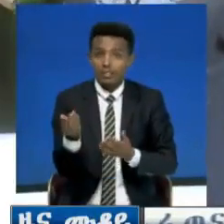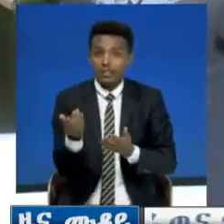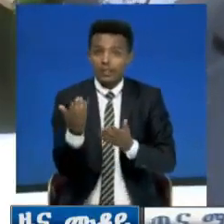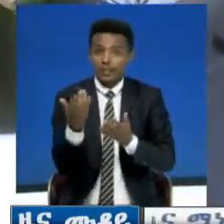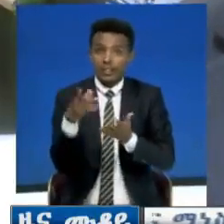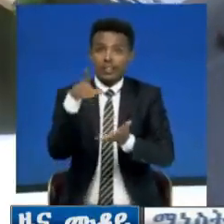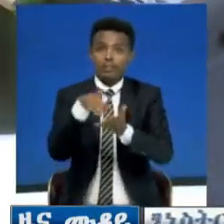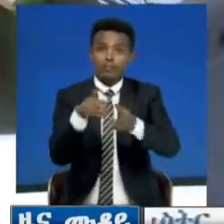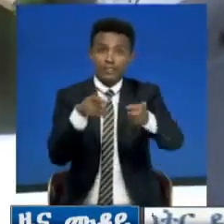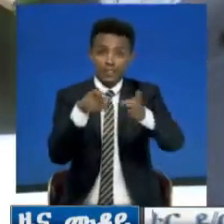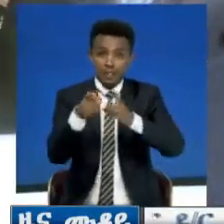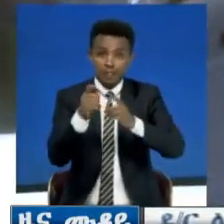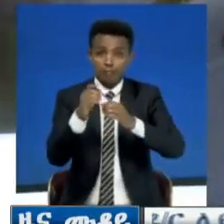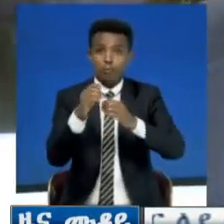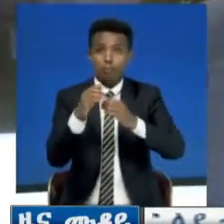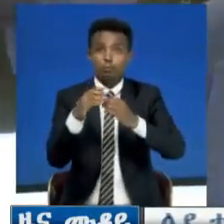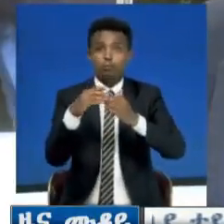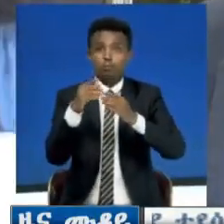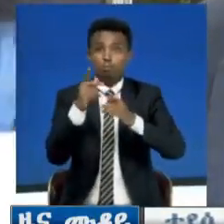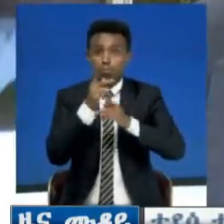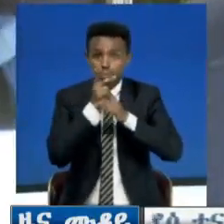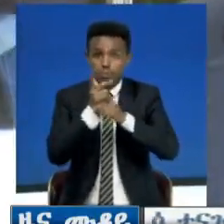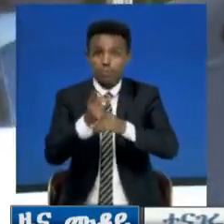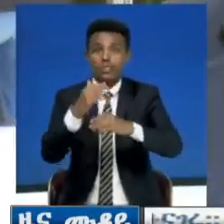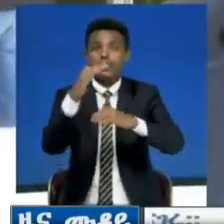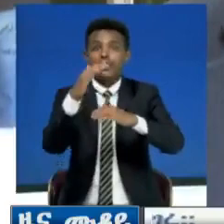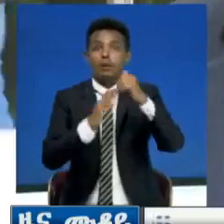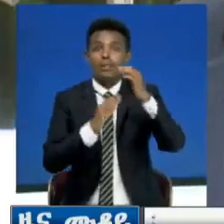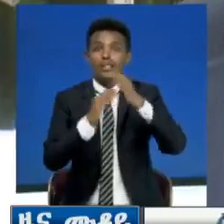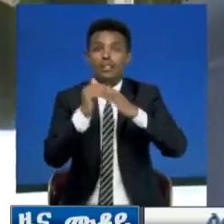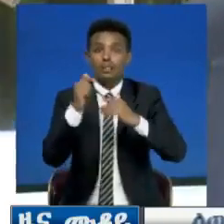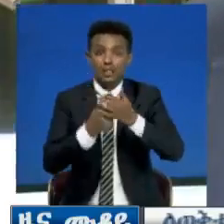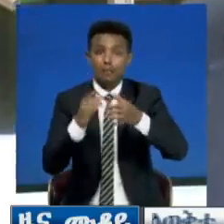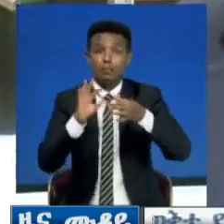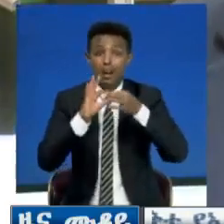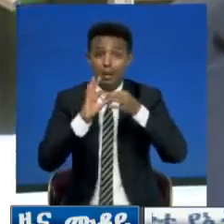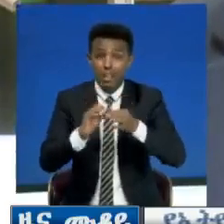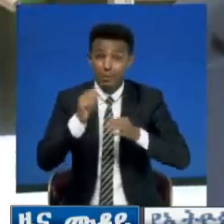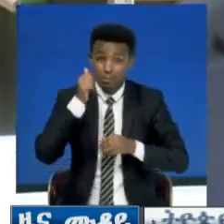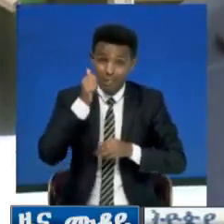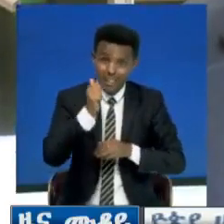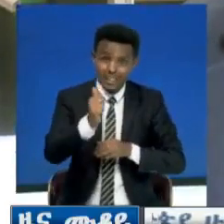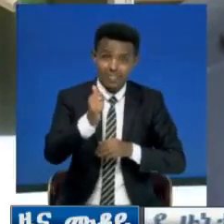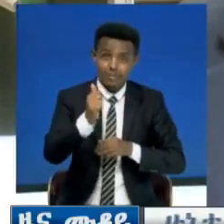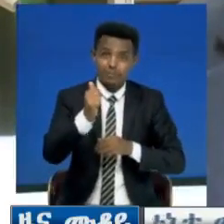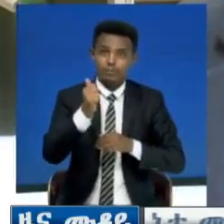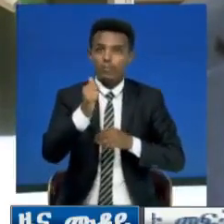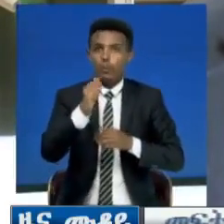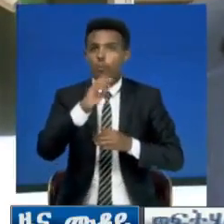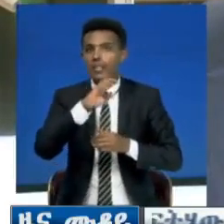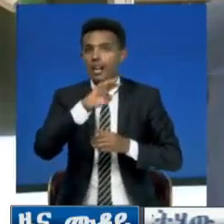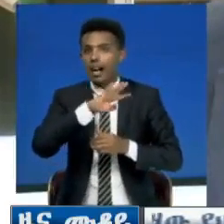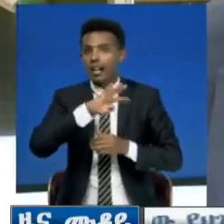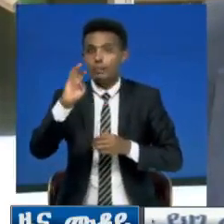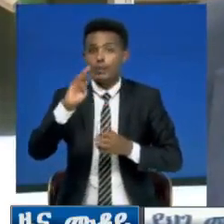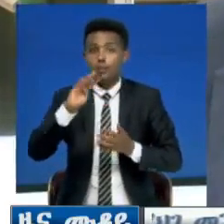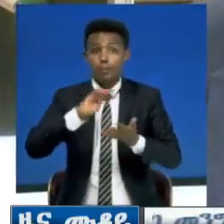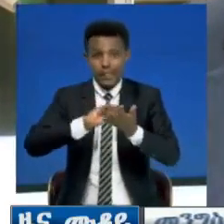ነው። ይሄ ማህበራቱ በራሳቸው ወደ 400 ሚሊዮን የሚጠጋ ካፒታል ያላቸው